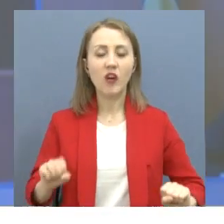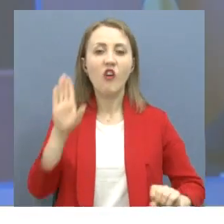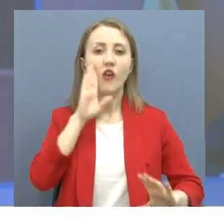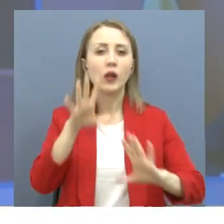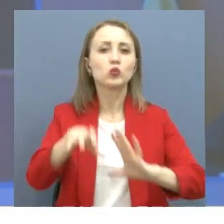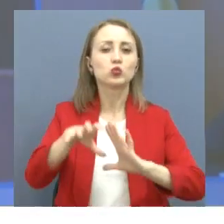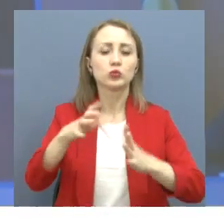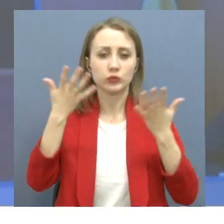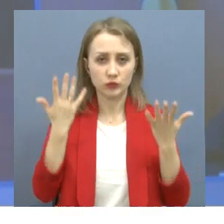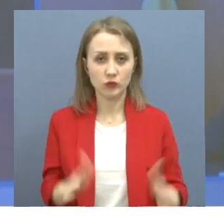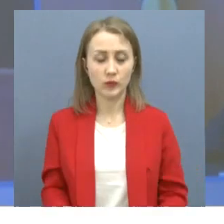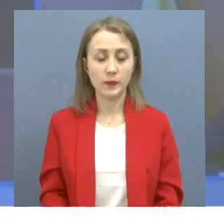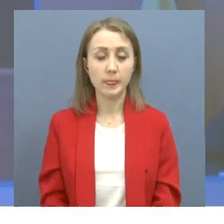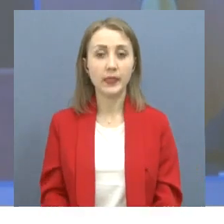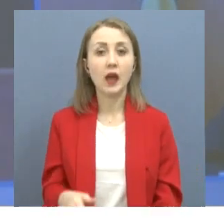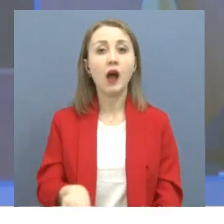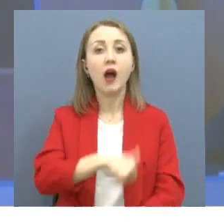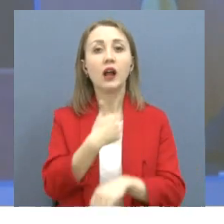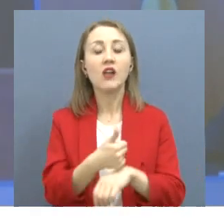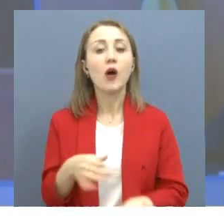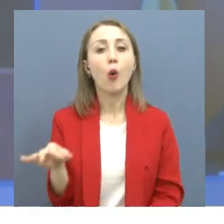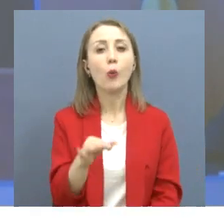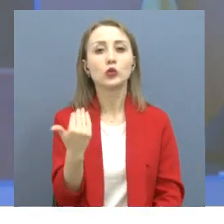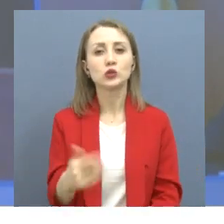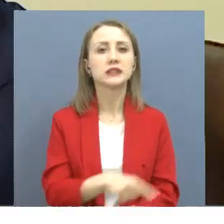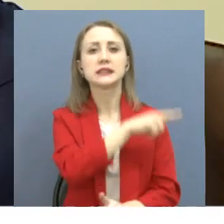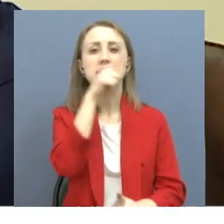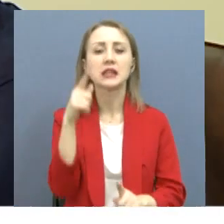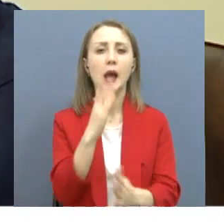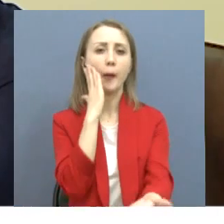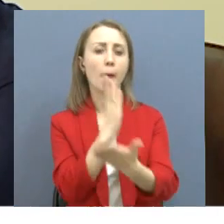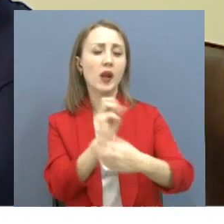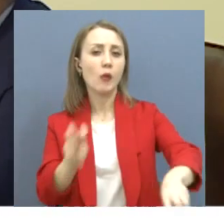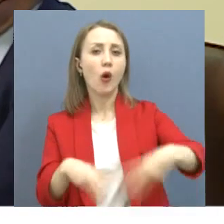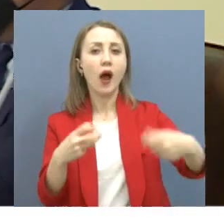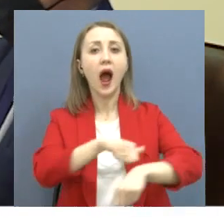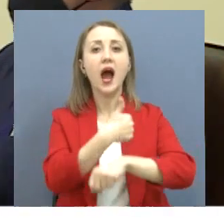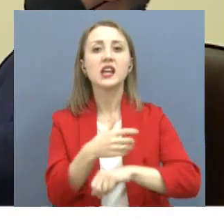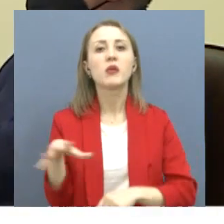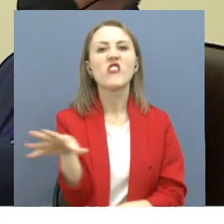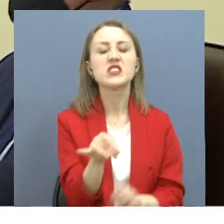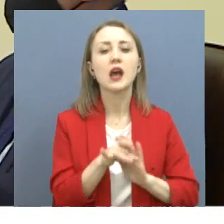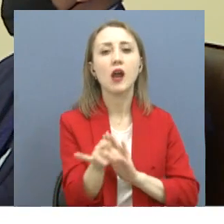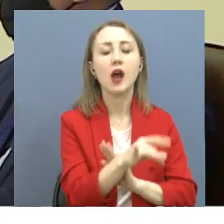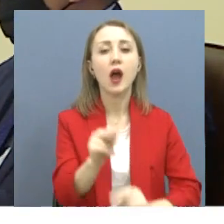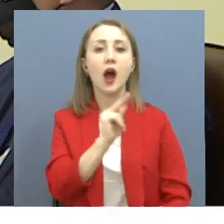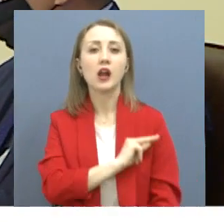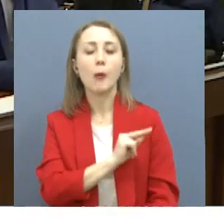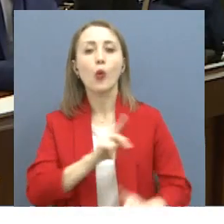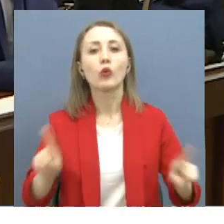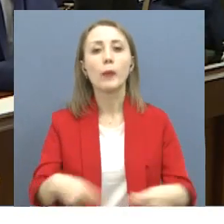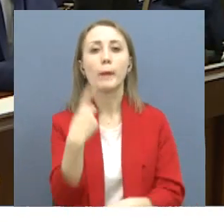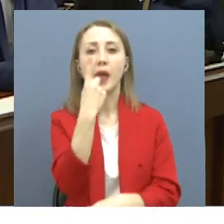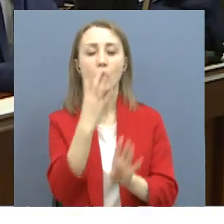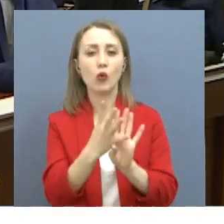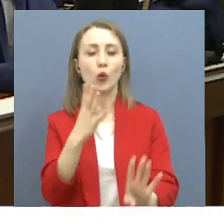откачана. Глава региона целый день сегодня на прямой связи с акимами всех районов. Работы по восстановлению в первую очередь